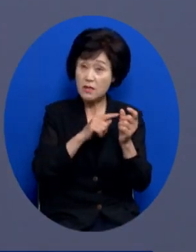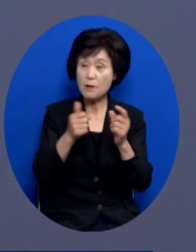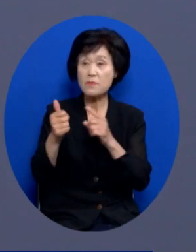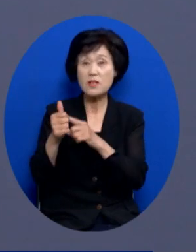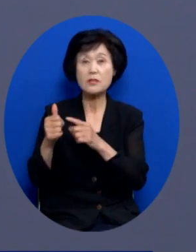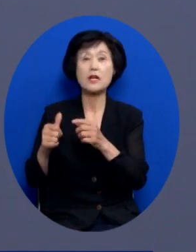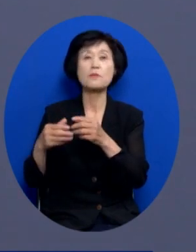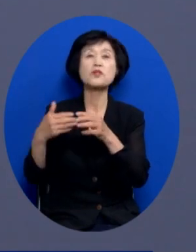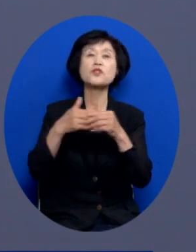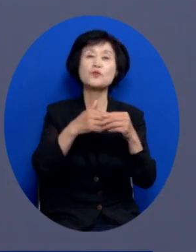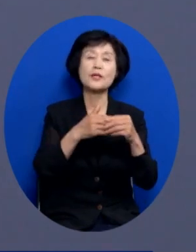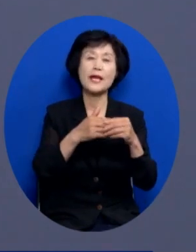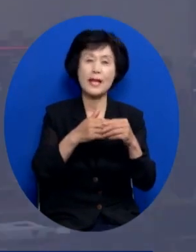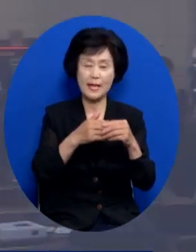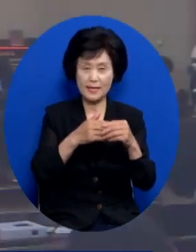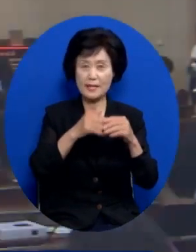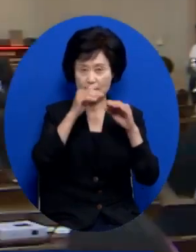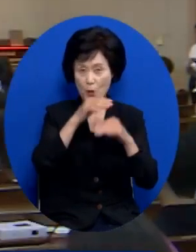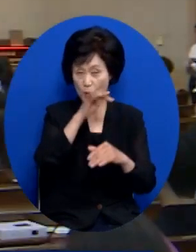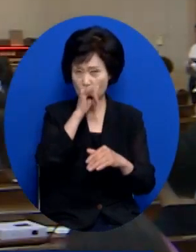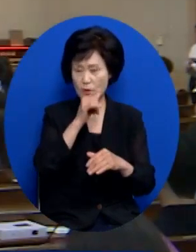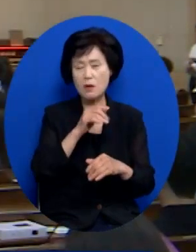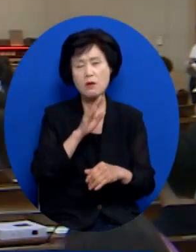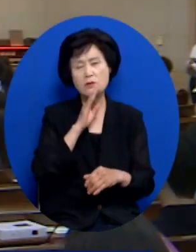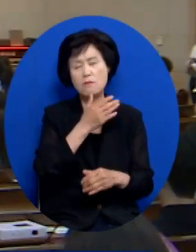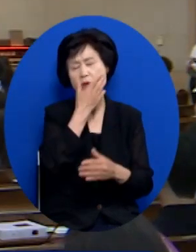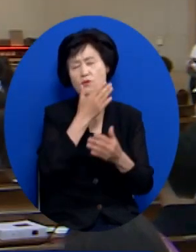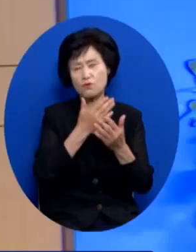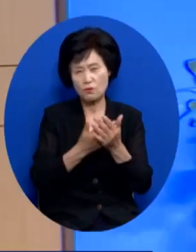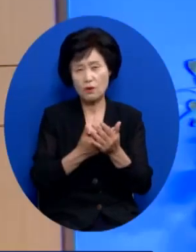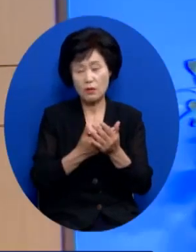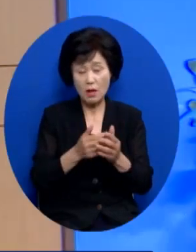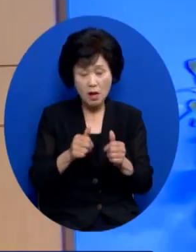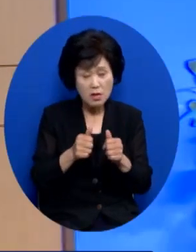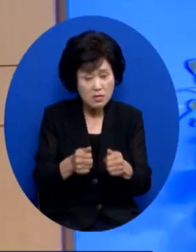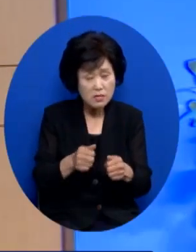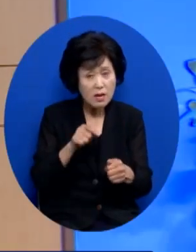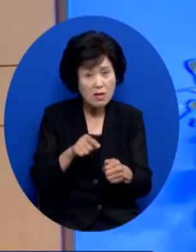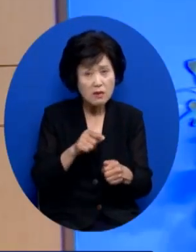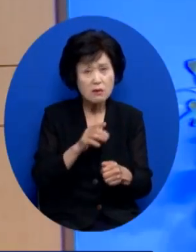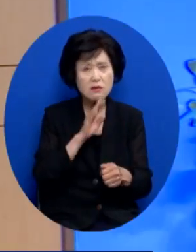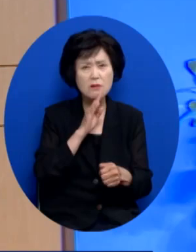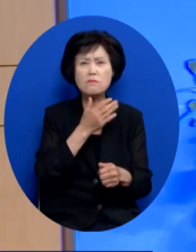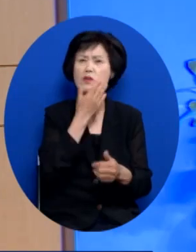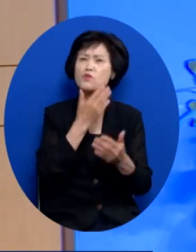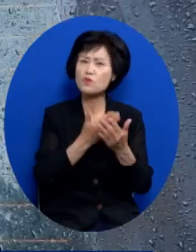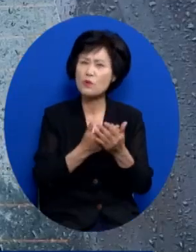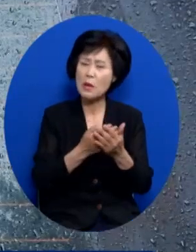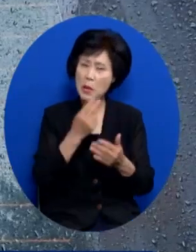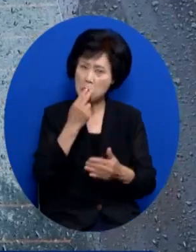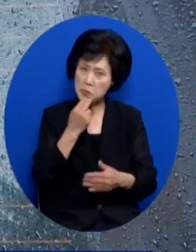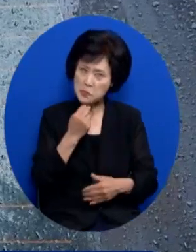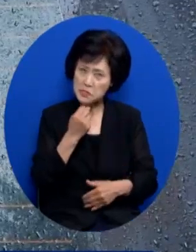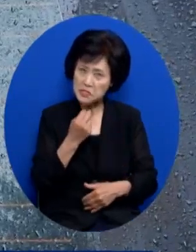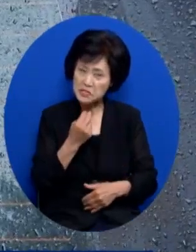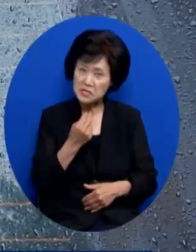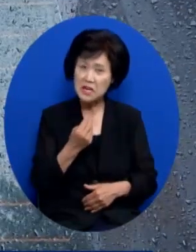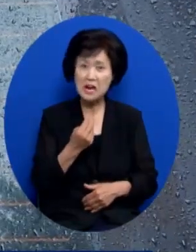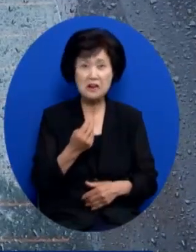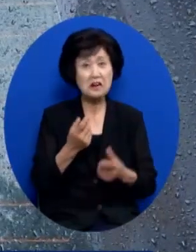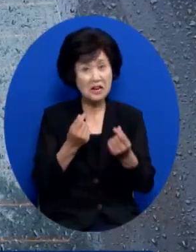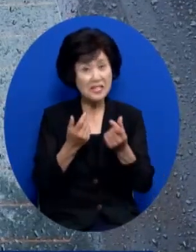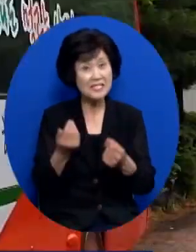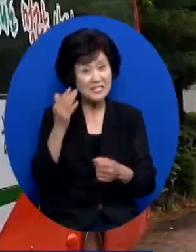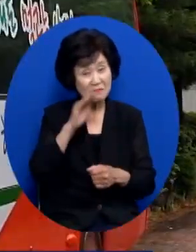보는데 참 중요하다 인사가. 그래서 너무 유치하지만 인사만 잘해도 먹고는 산다.